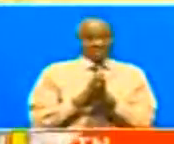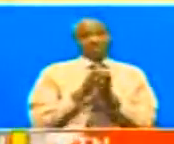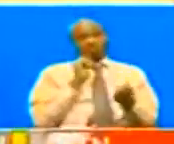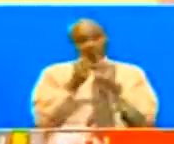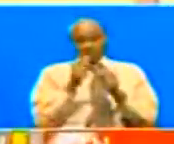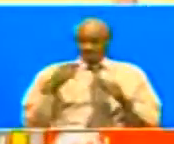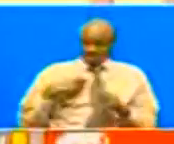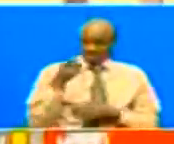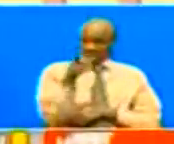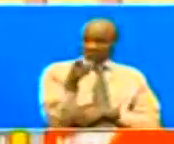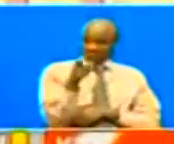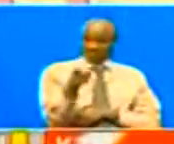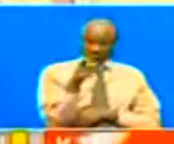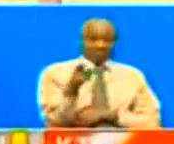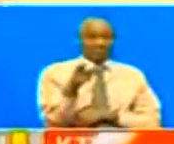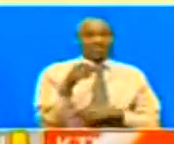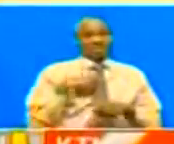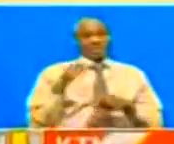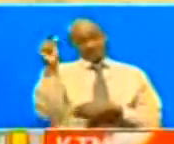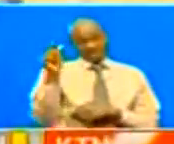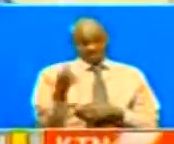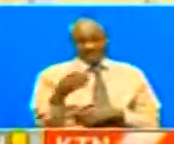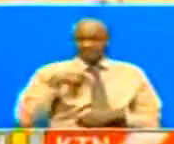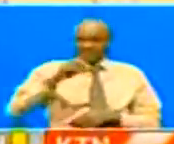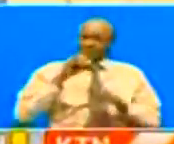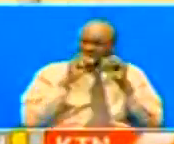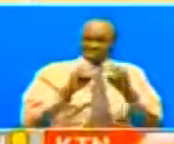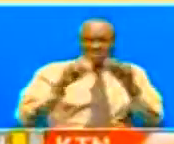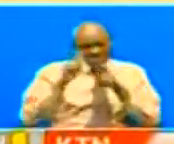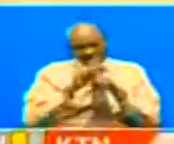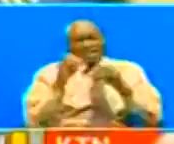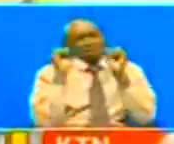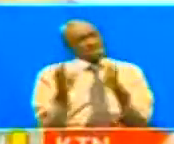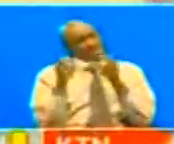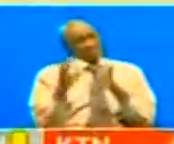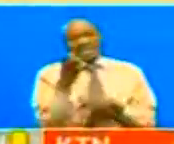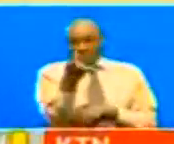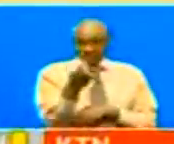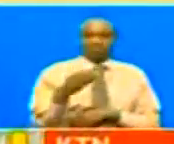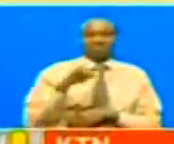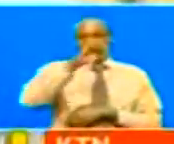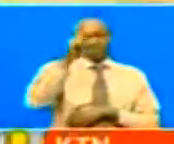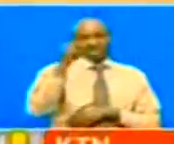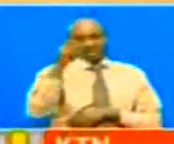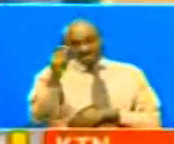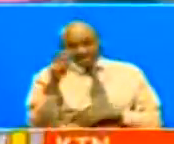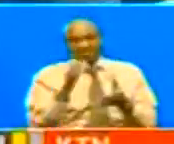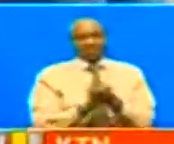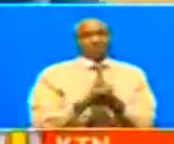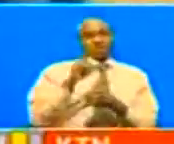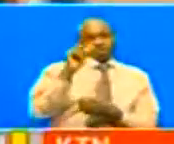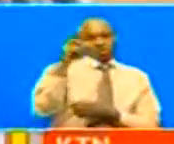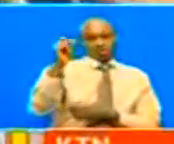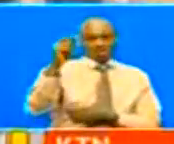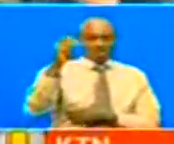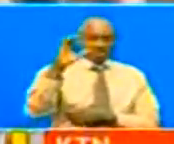Kufikia sasa Claudio amewafunza wanariadha wengi wa Kenya akiwemo mshindi wa mbio za London Martin Lel, Janet Chepkosgei, Eunice Sum na bingwa